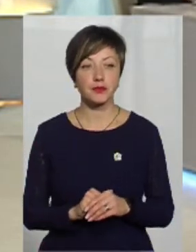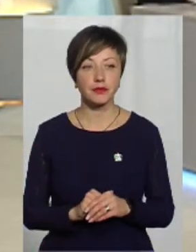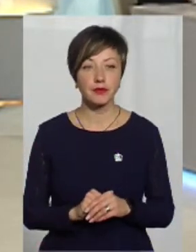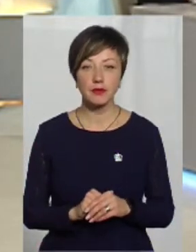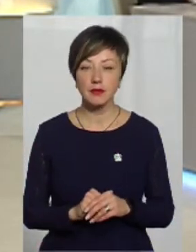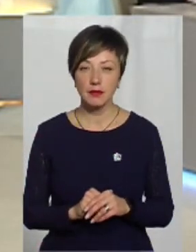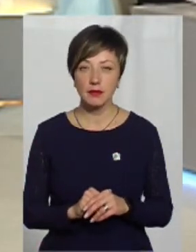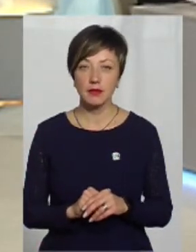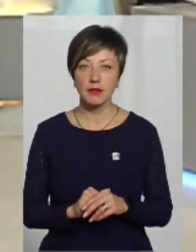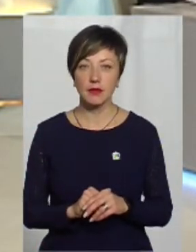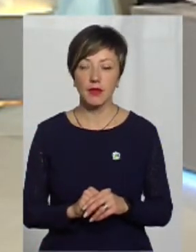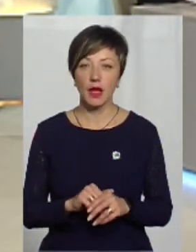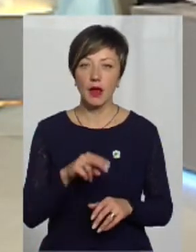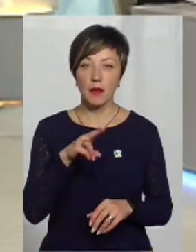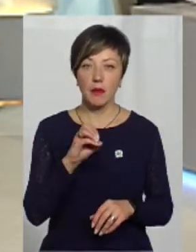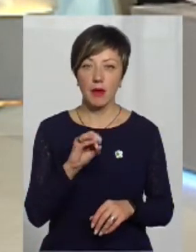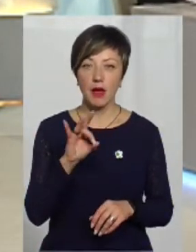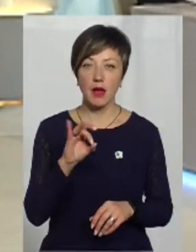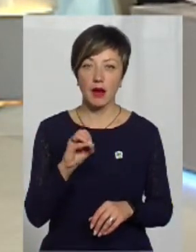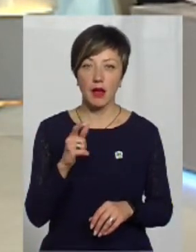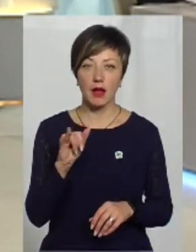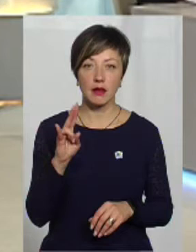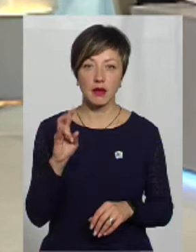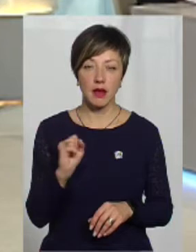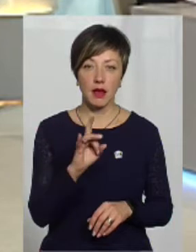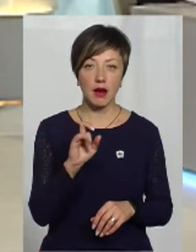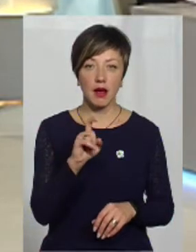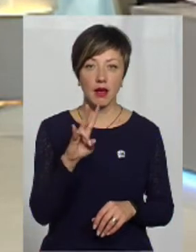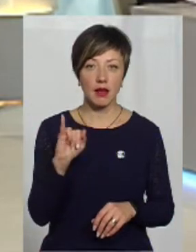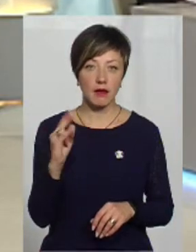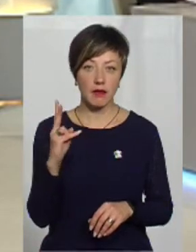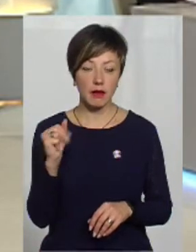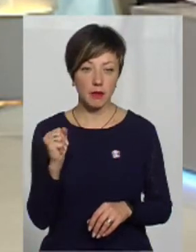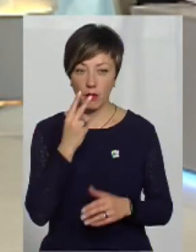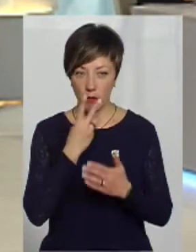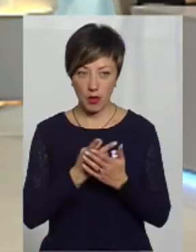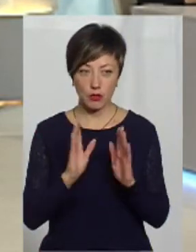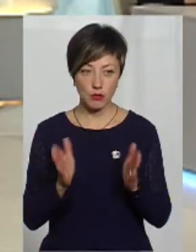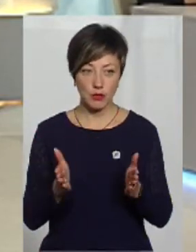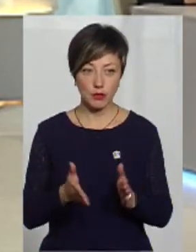У Перегінці і у Рахнівці. Зараз ми побачимо, ні?